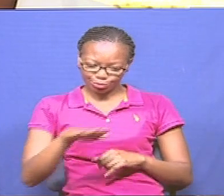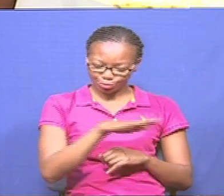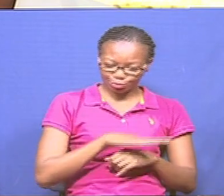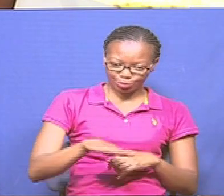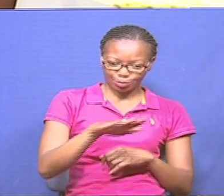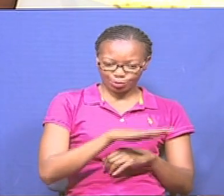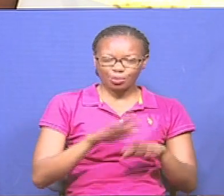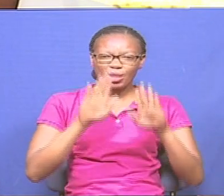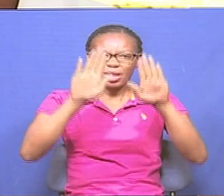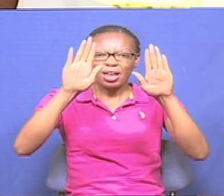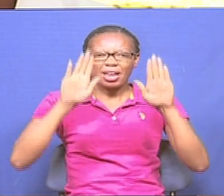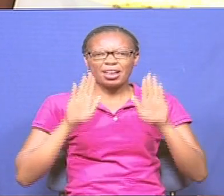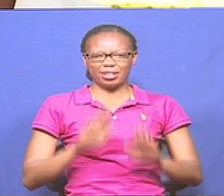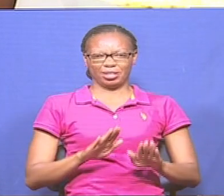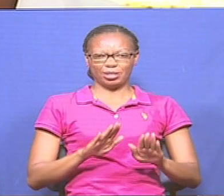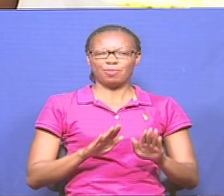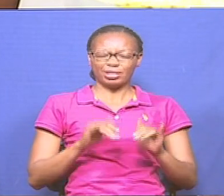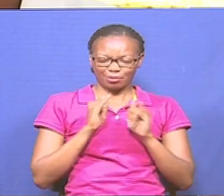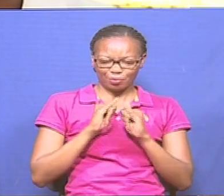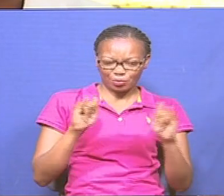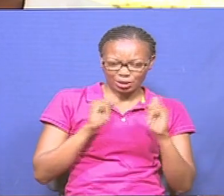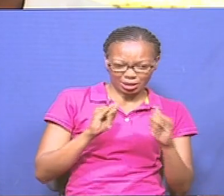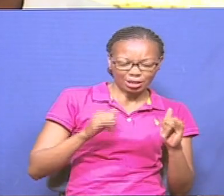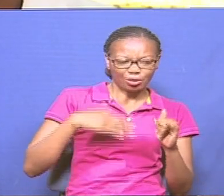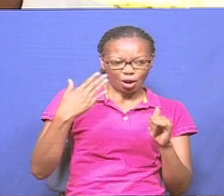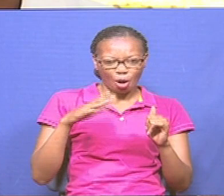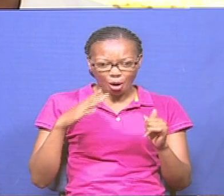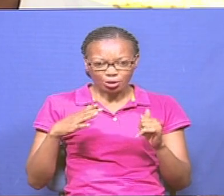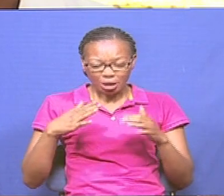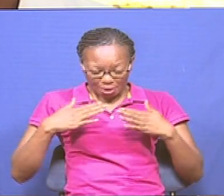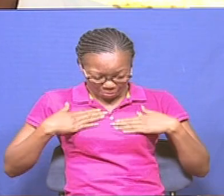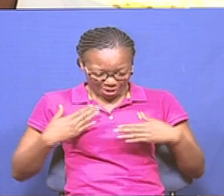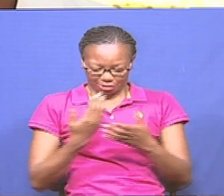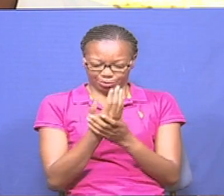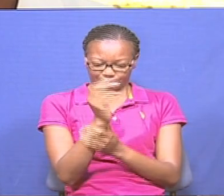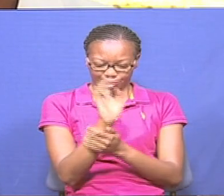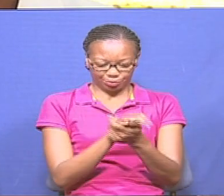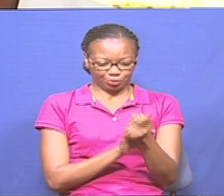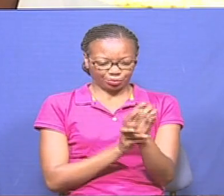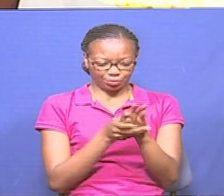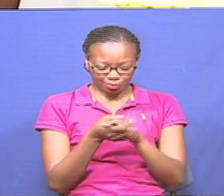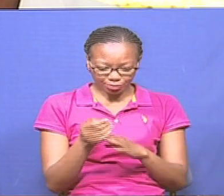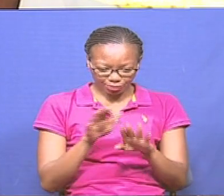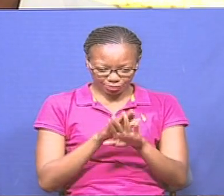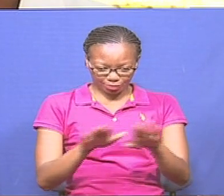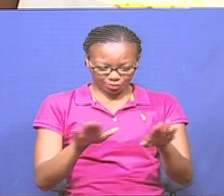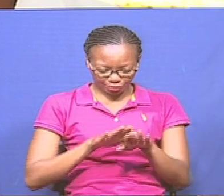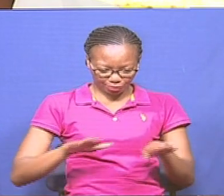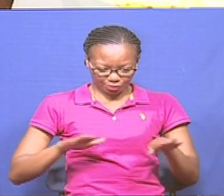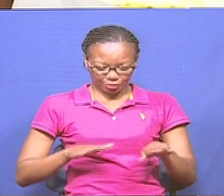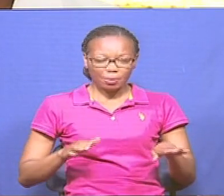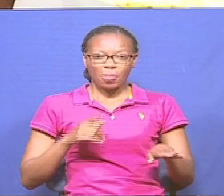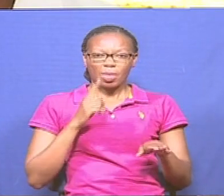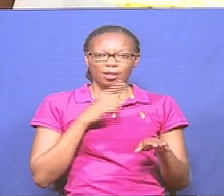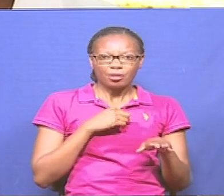kazi. Ni muhimu sana ndio kwa usafi, tunasema usafi ni muhimu kila mahali mpaka kwa kuhandle chakula.